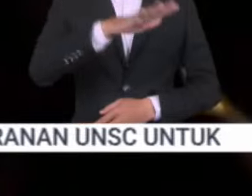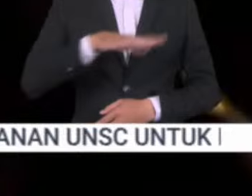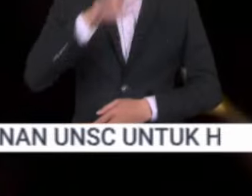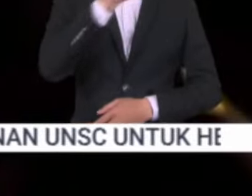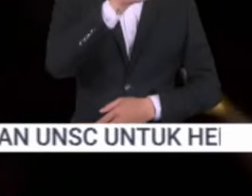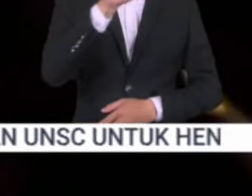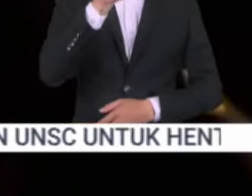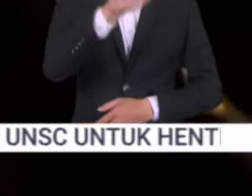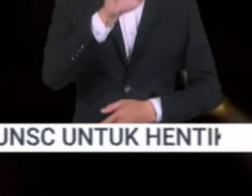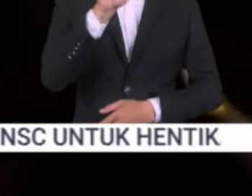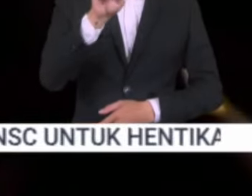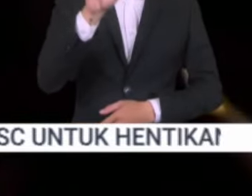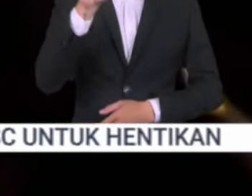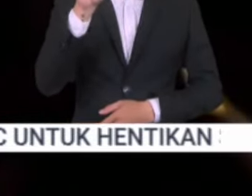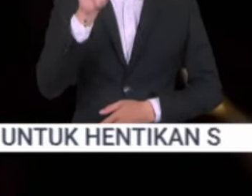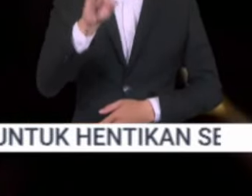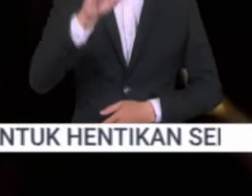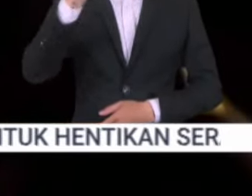bernilai